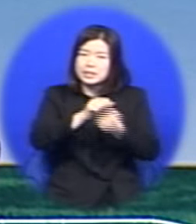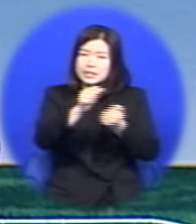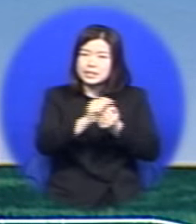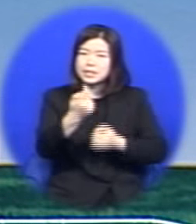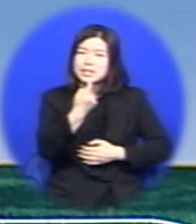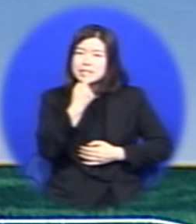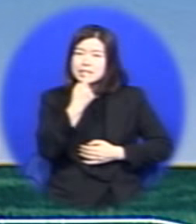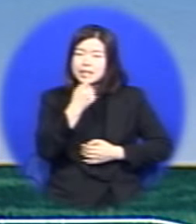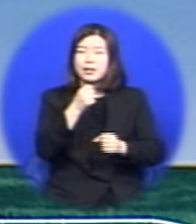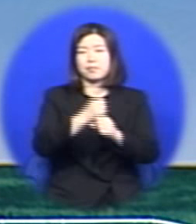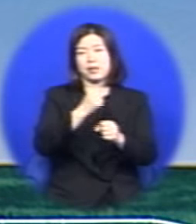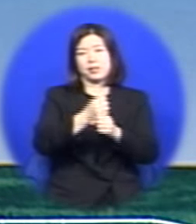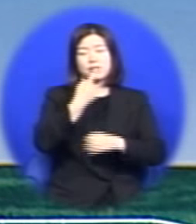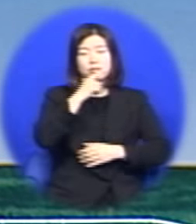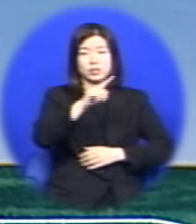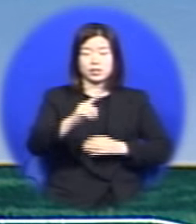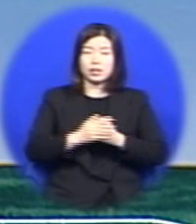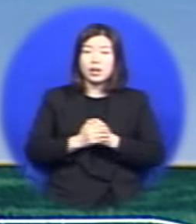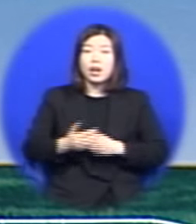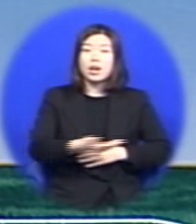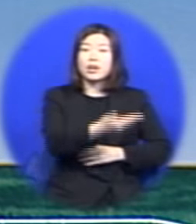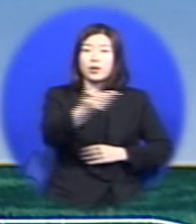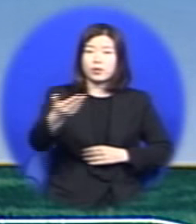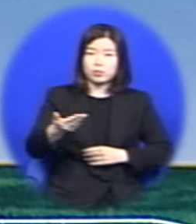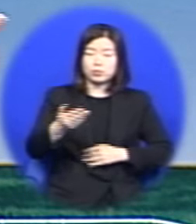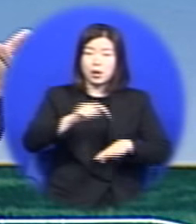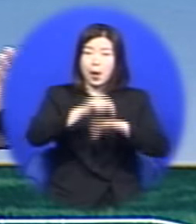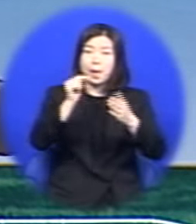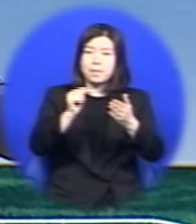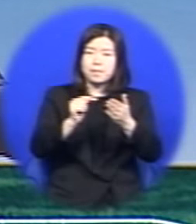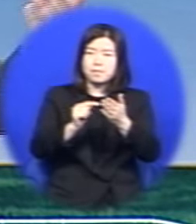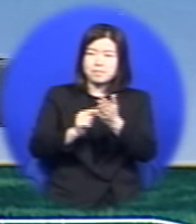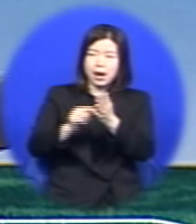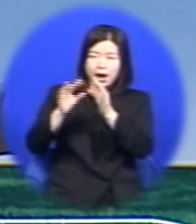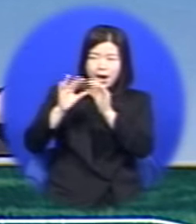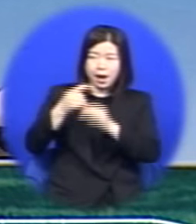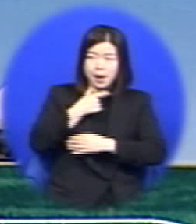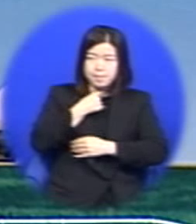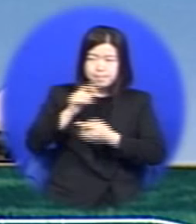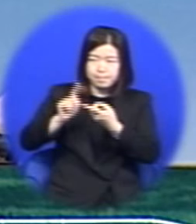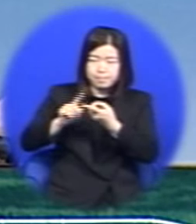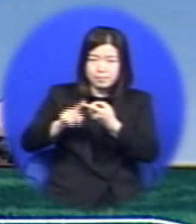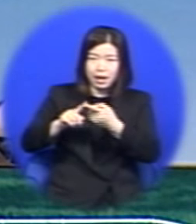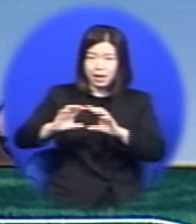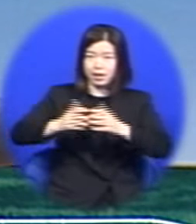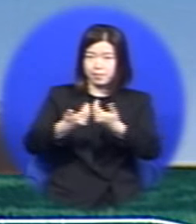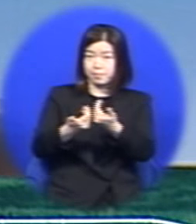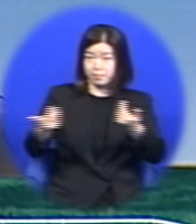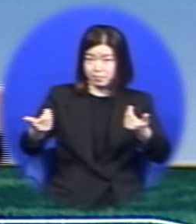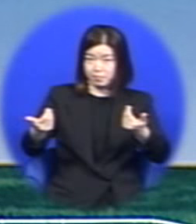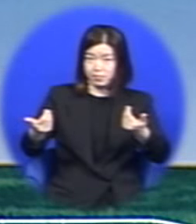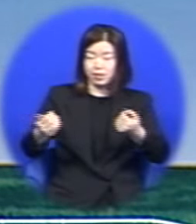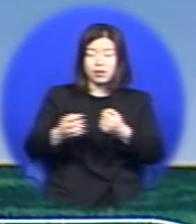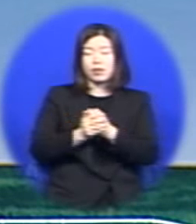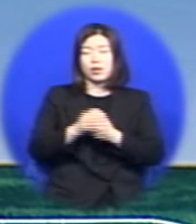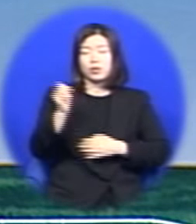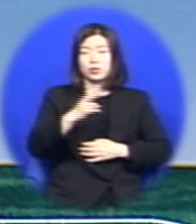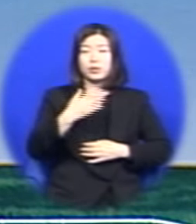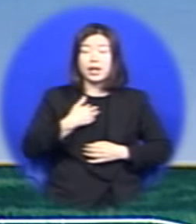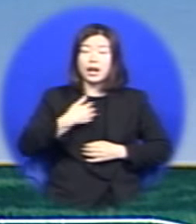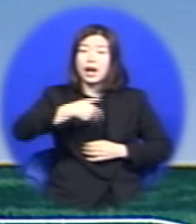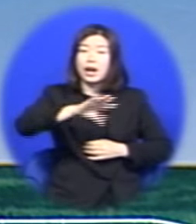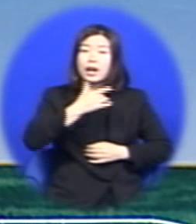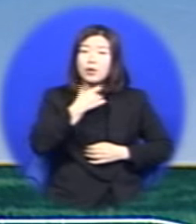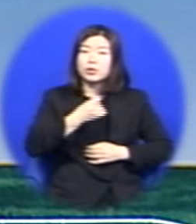하였느니라. 여러분, 마음에 드는 형제로부터 결별 선언을 받거나 또는 내가 가고 싶은